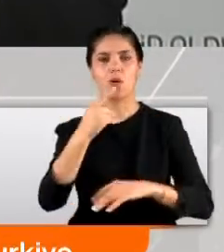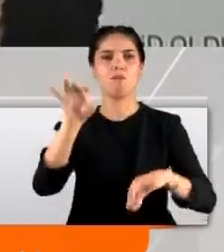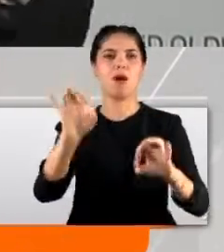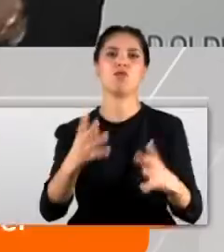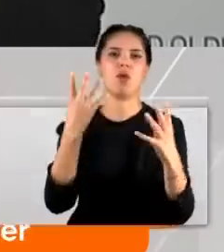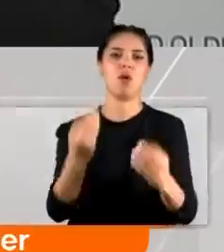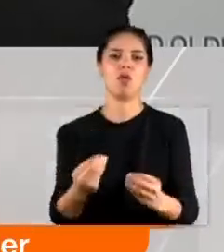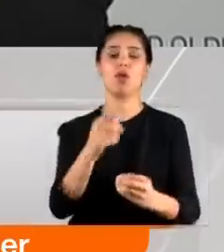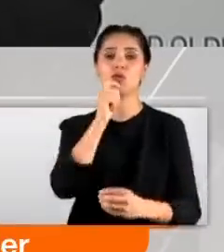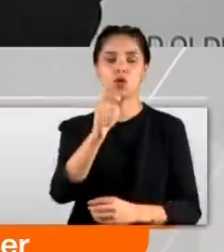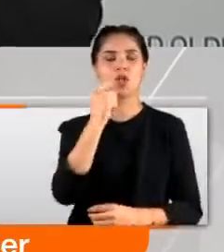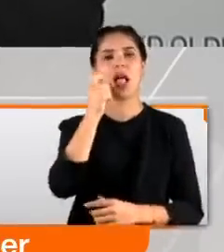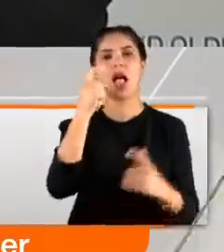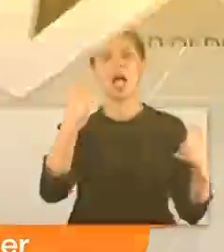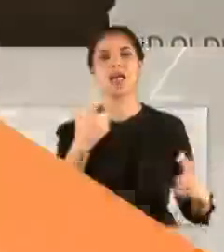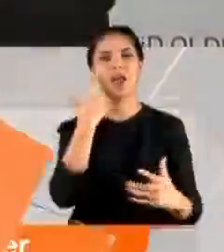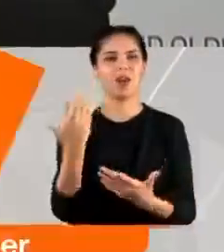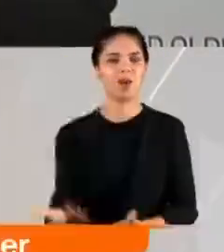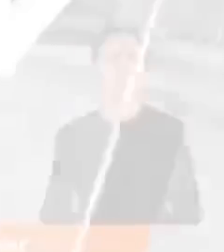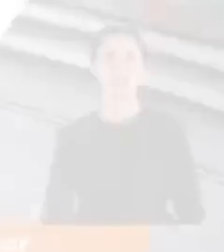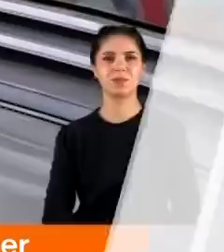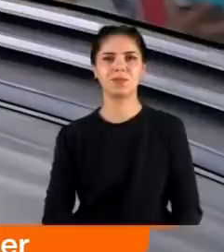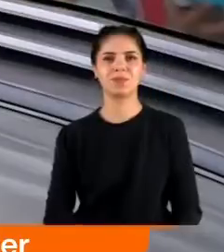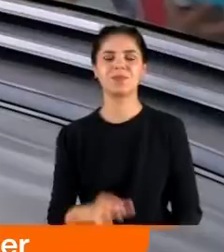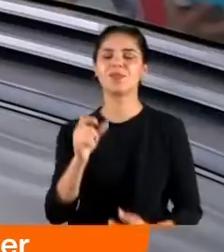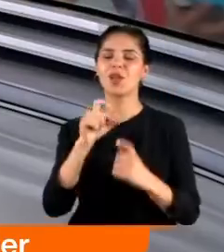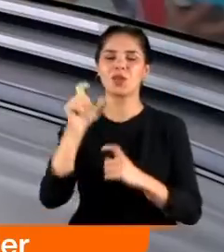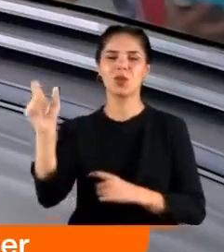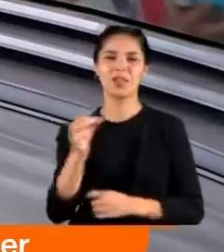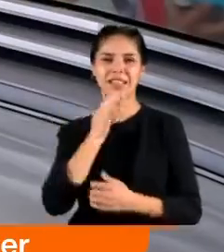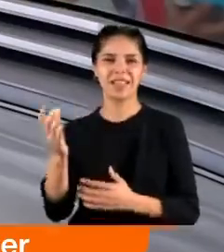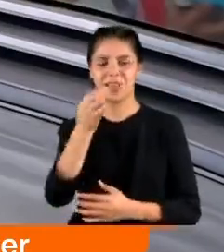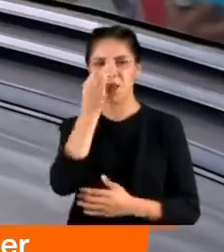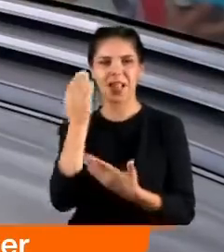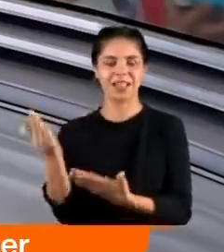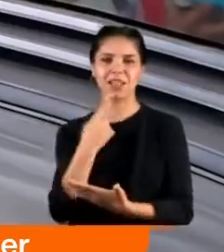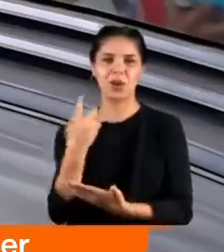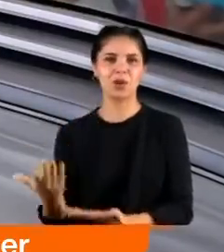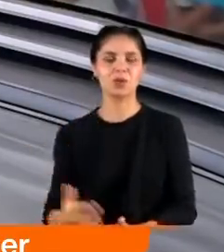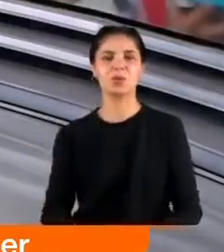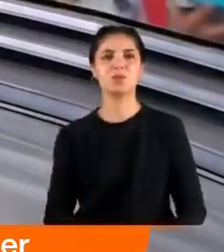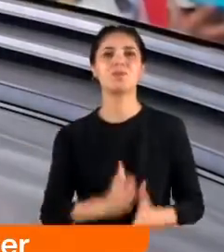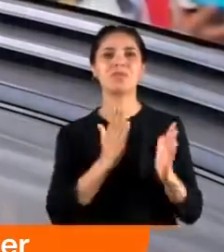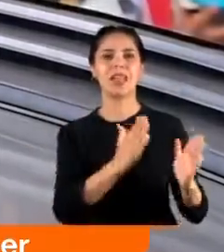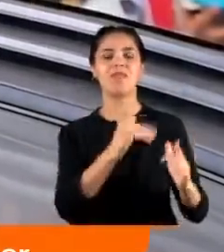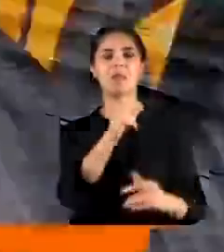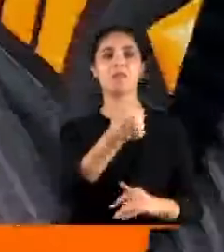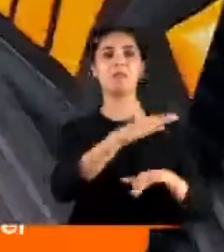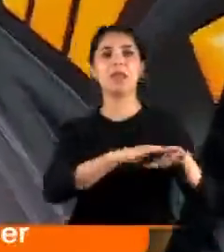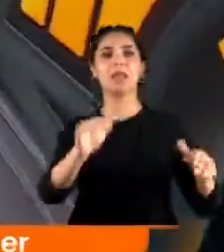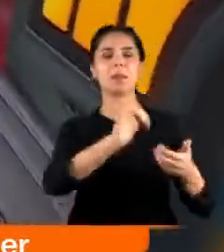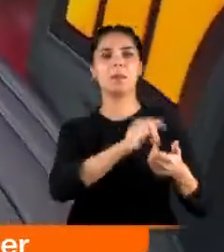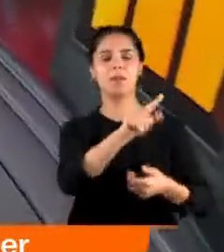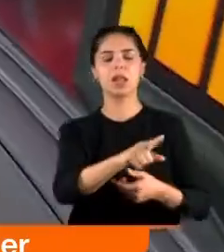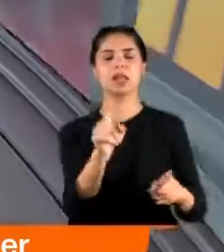başlayacak diyelim. Söz tekrar Ankara'dan İstanbul'a bırakalım. Ozan Akdoğan çok çok teşekkürler ve kolaylıklar diliyoruz. Devam edelim. Altılı